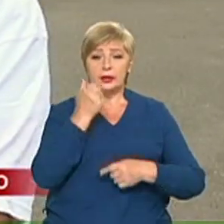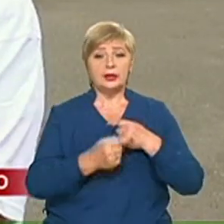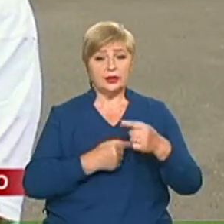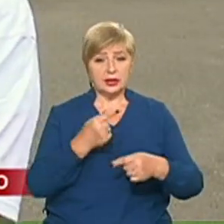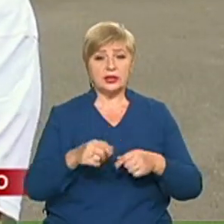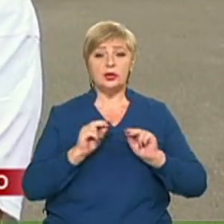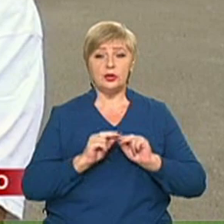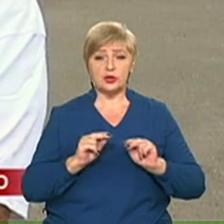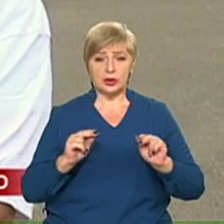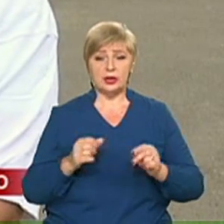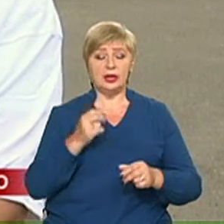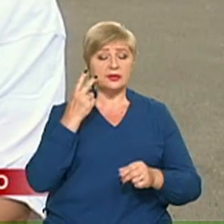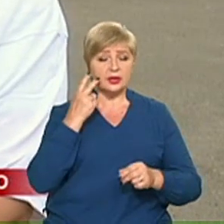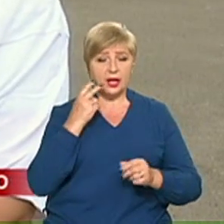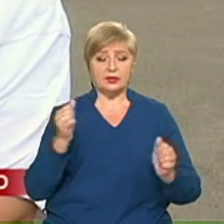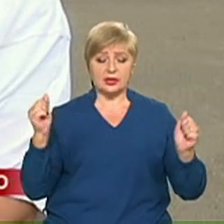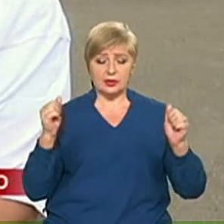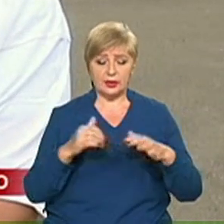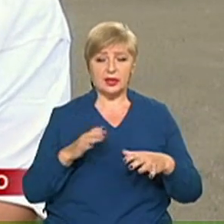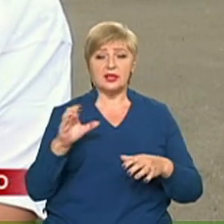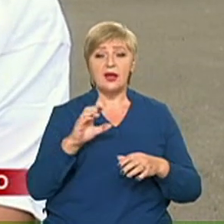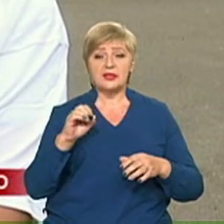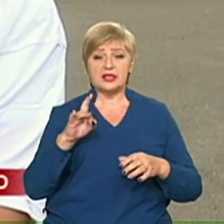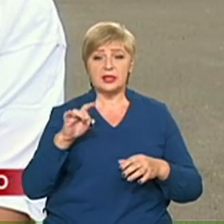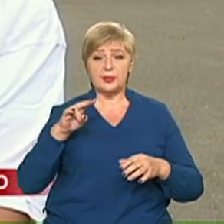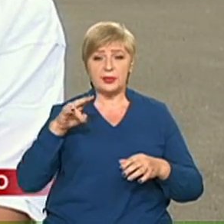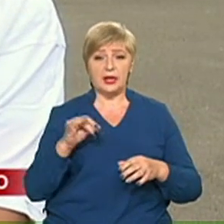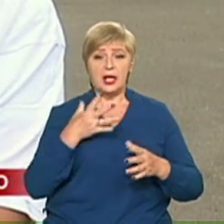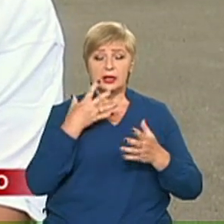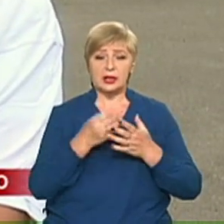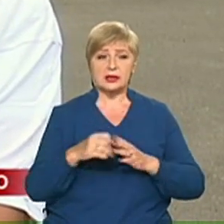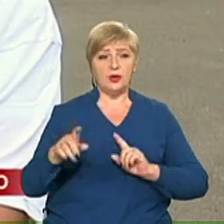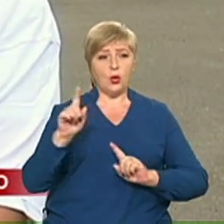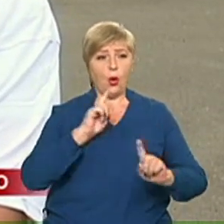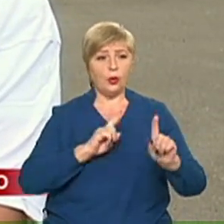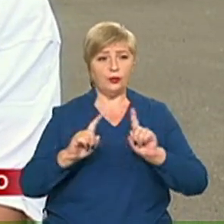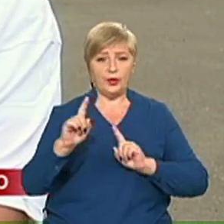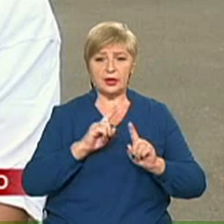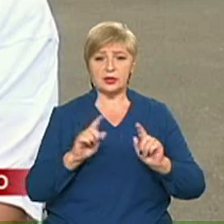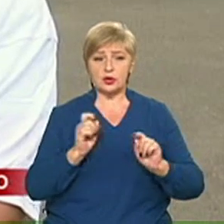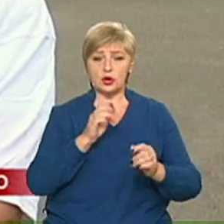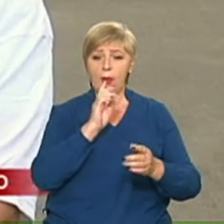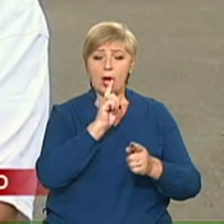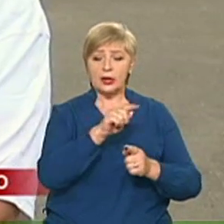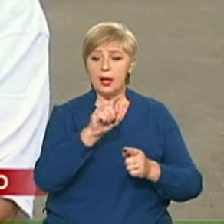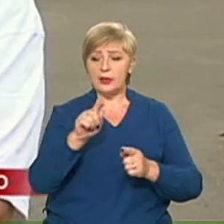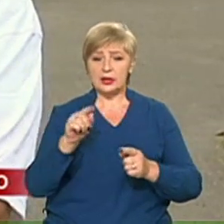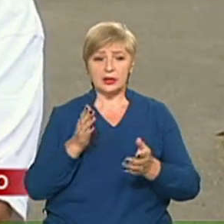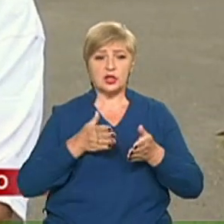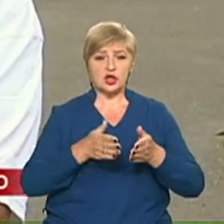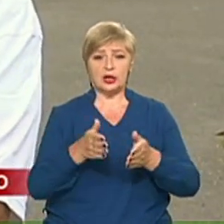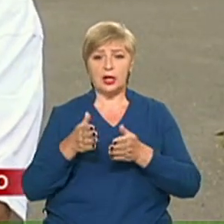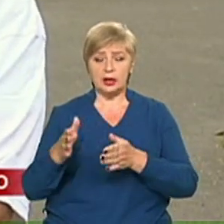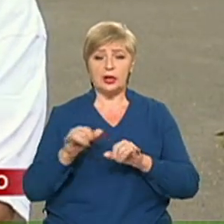Традиційно вчителі завжди збираються в серпні на свою серпневу конференцію для того, щоб намітити шляхи розвитку і